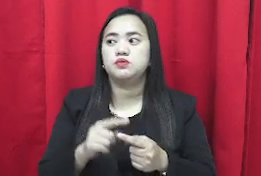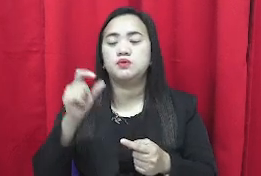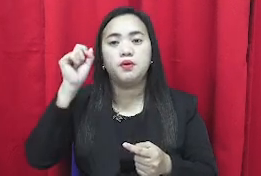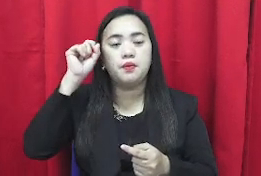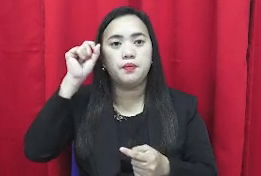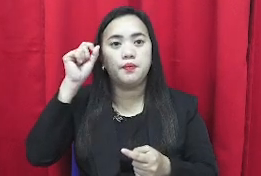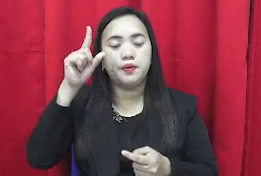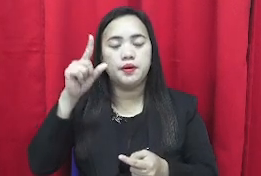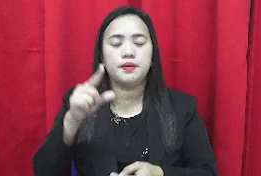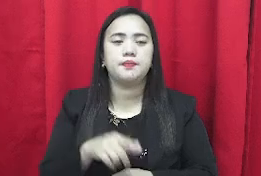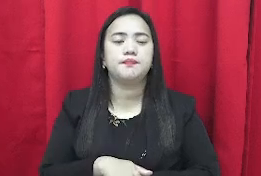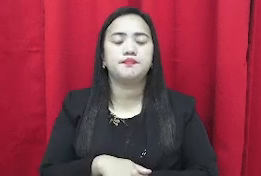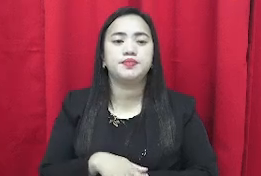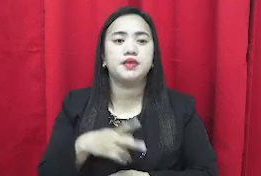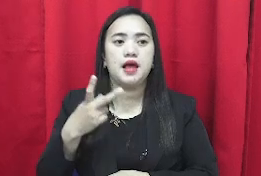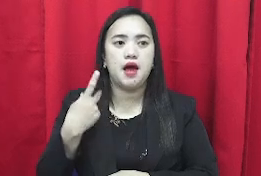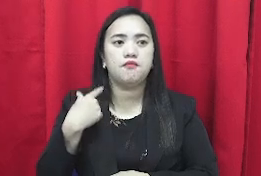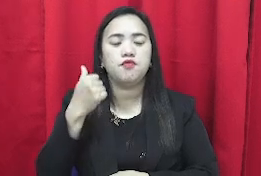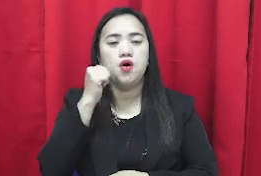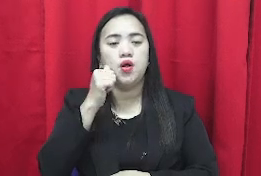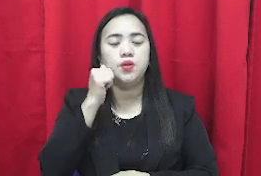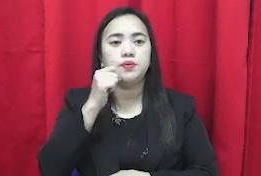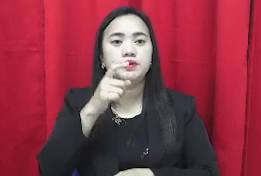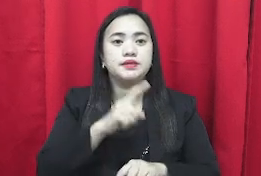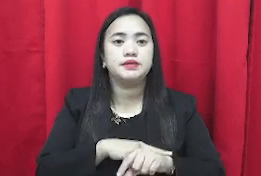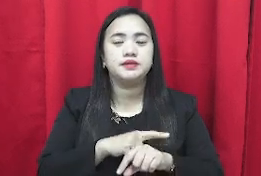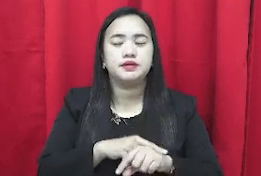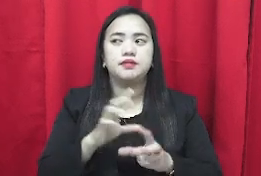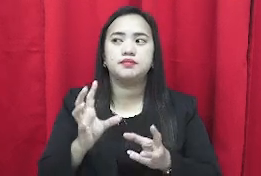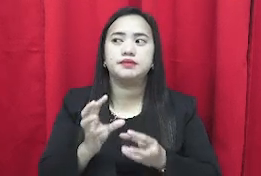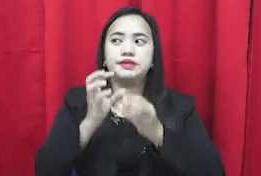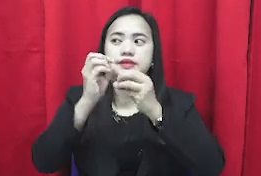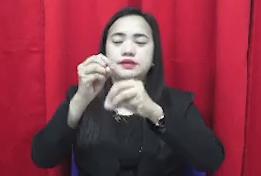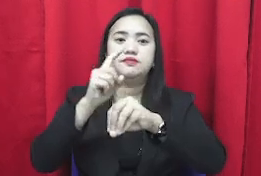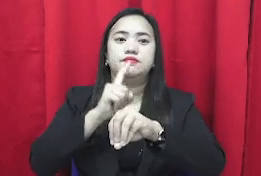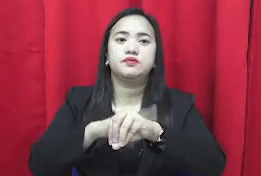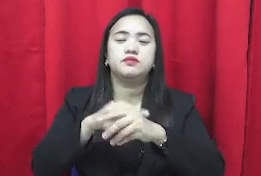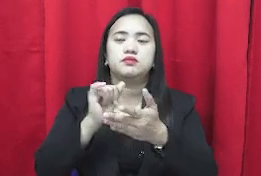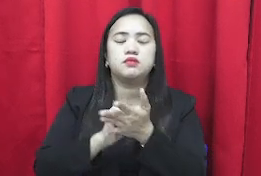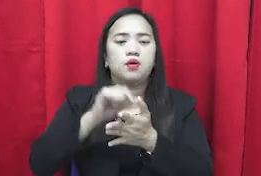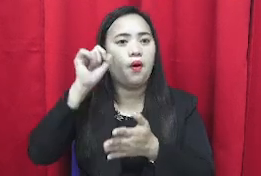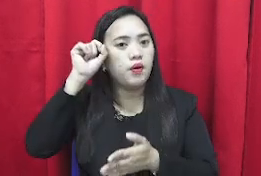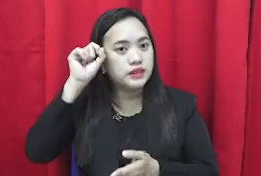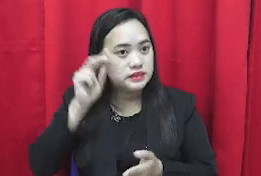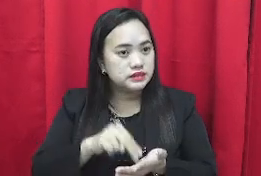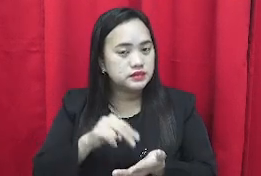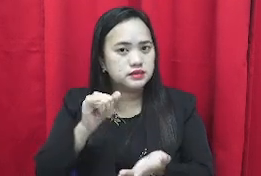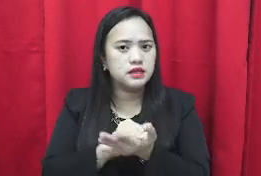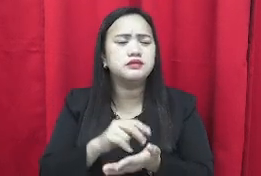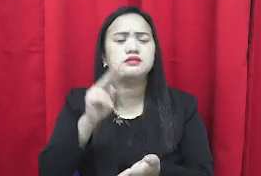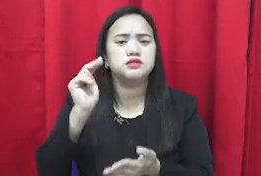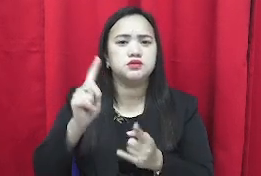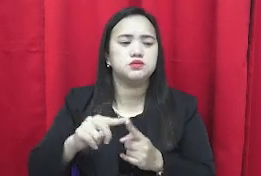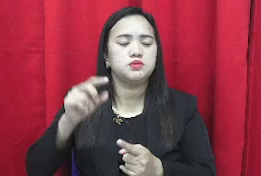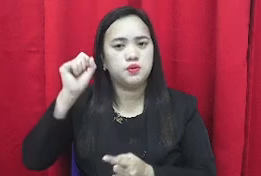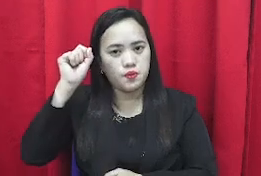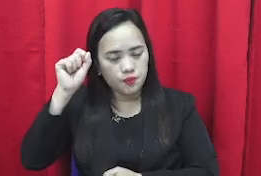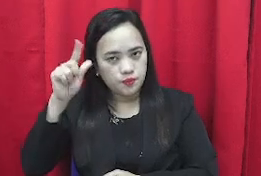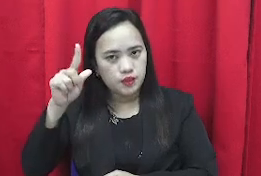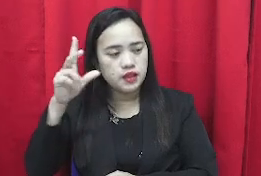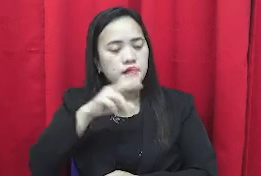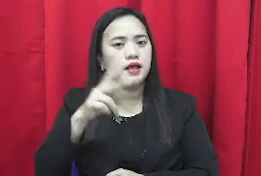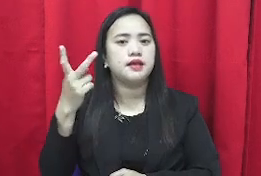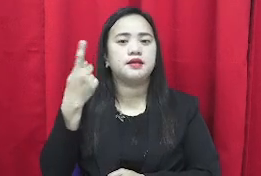pwede oras talaga May nakatakdang oras talaga ng gisingan a at mayroon ding